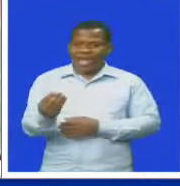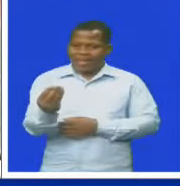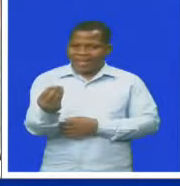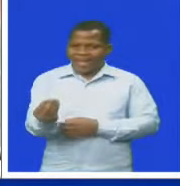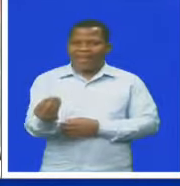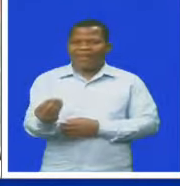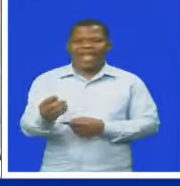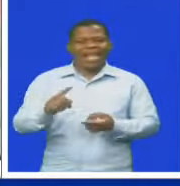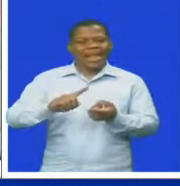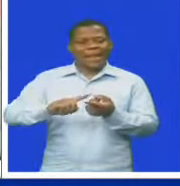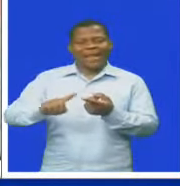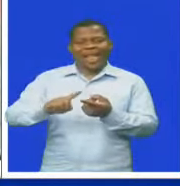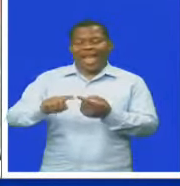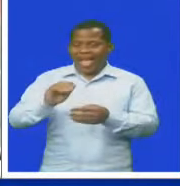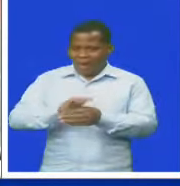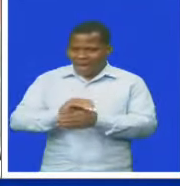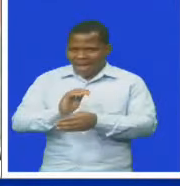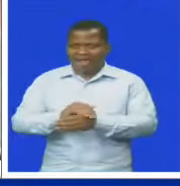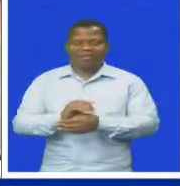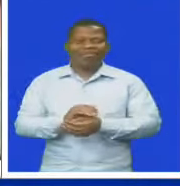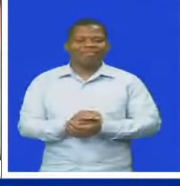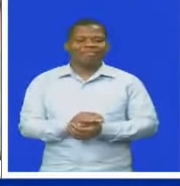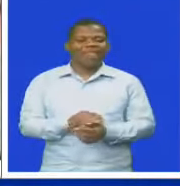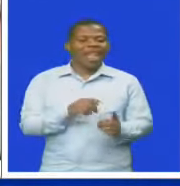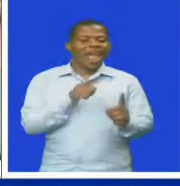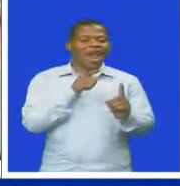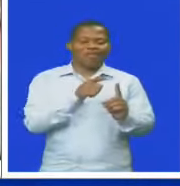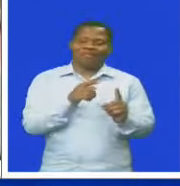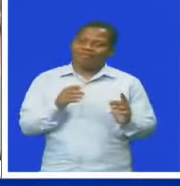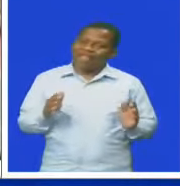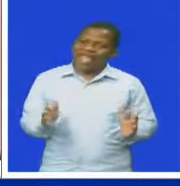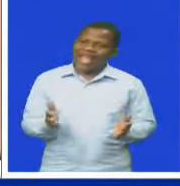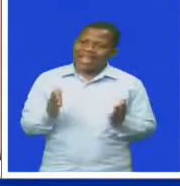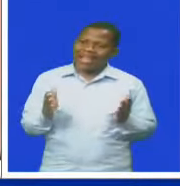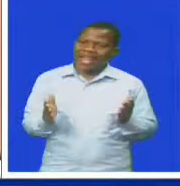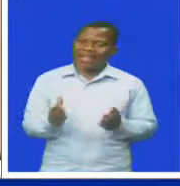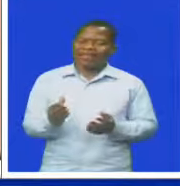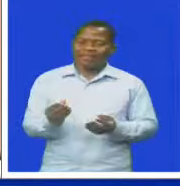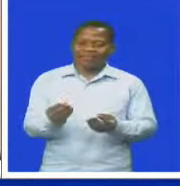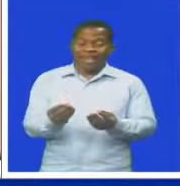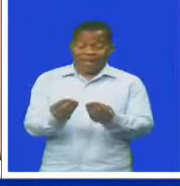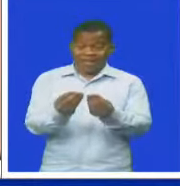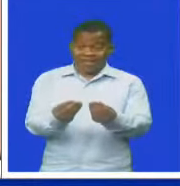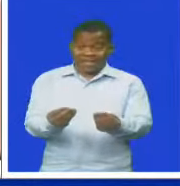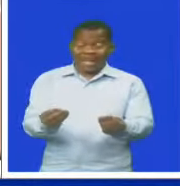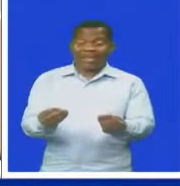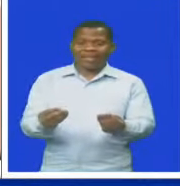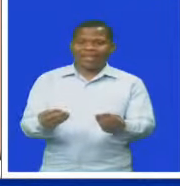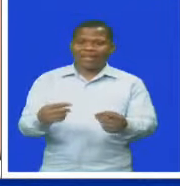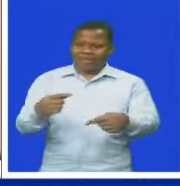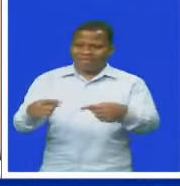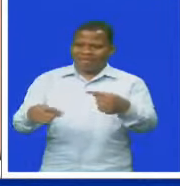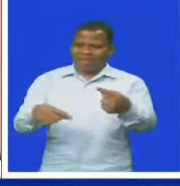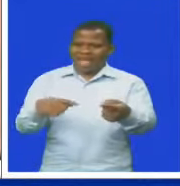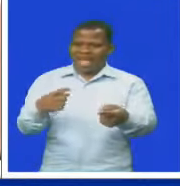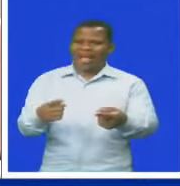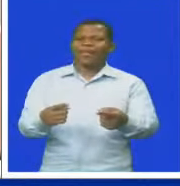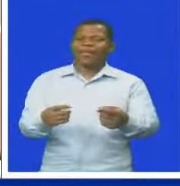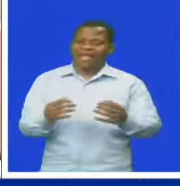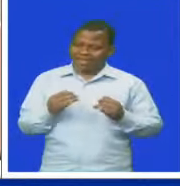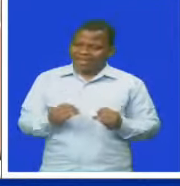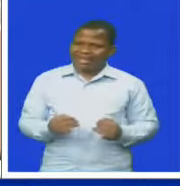Gama uphinzwa khuthatha abadlali abancane balomdlalo kulenzebe ukuthi bachubeke batimisele emdlalweni wemphebedo. Banalo kakhulu leli